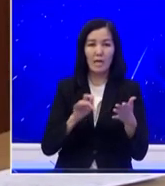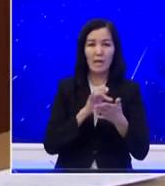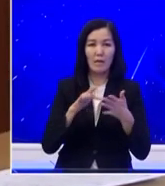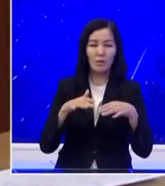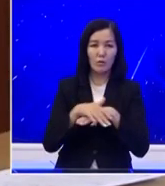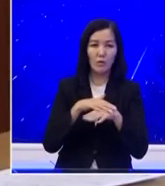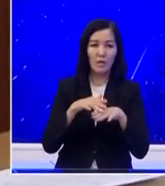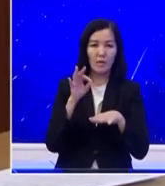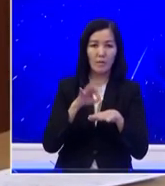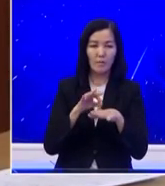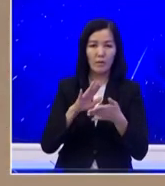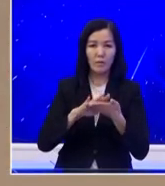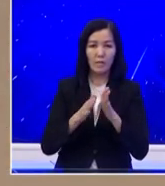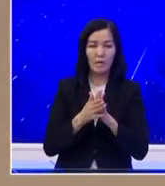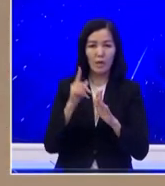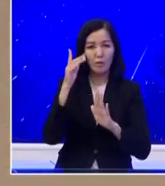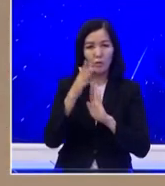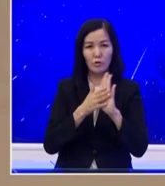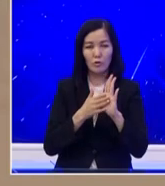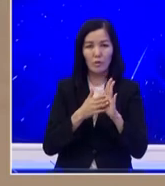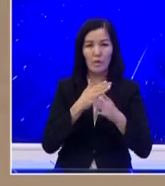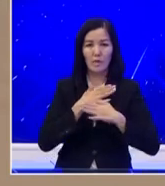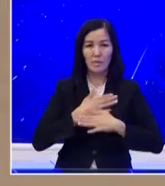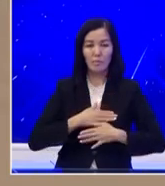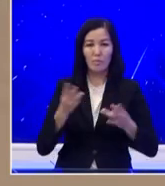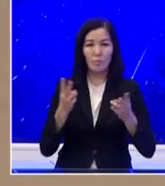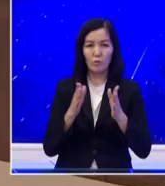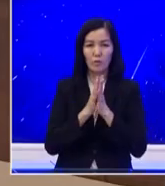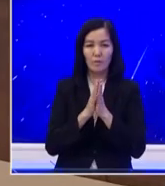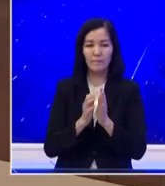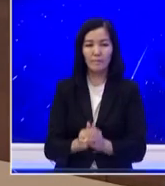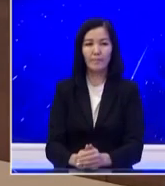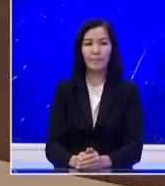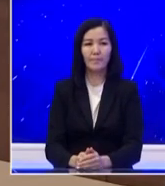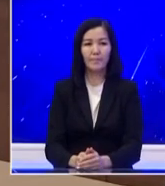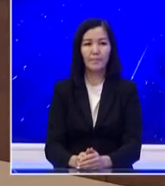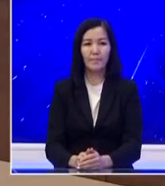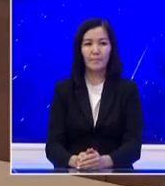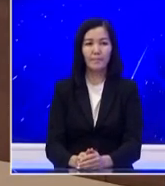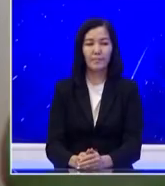тұрғындарын эпидемиологиялық жағдайға түсіндікпен қарап, сабырлы болуды сұрайды.